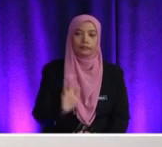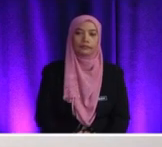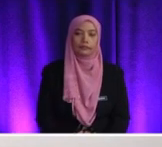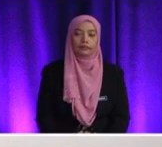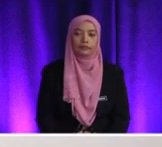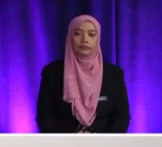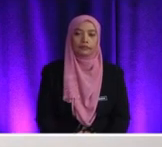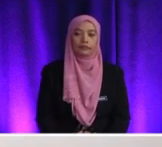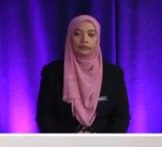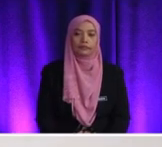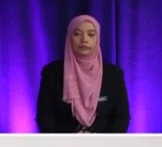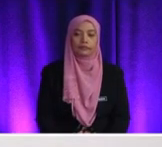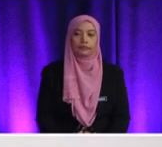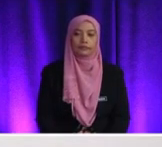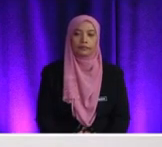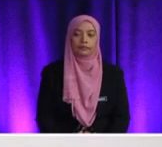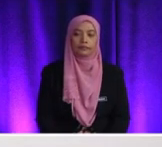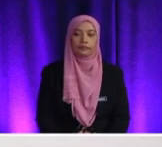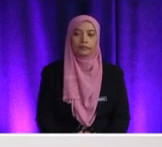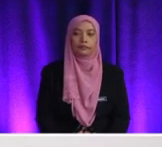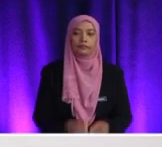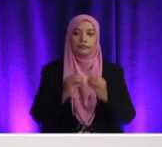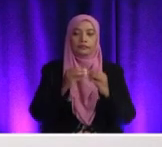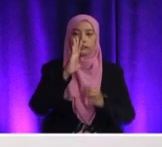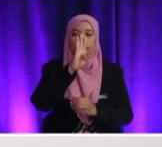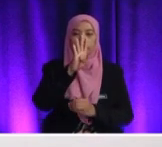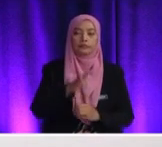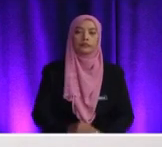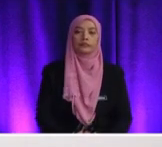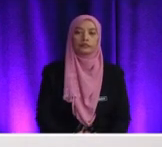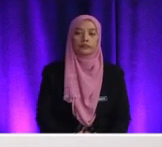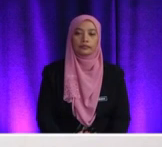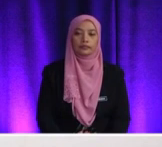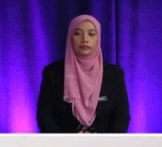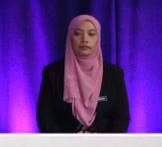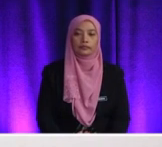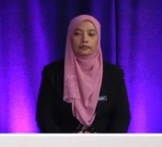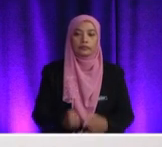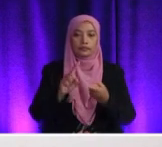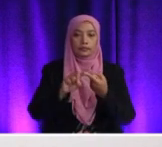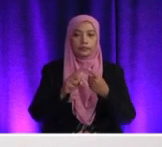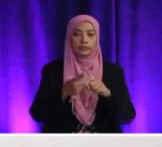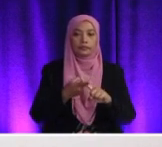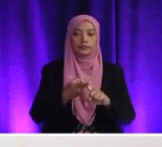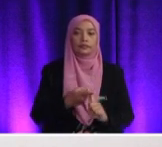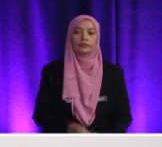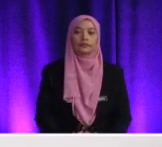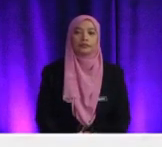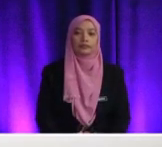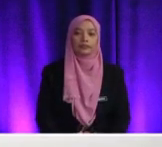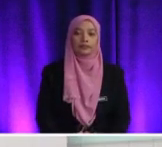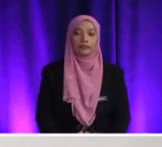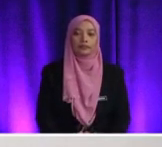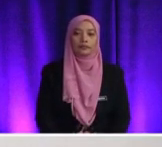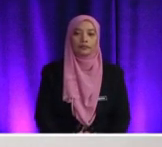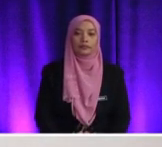baik yang sebelahnya tuh tak lain tak bukan year kawan Fizi yang keempat